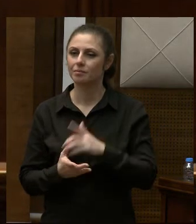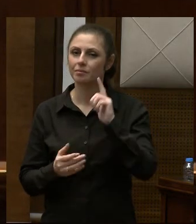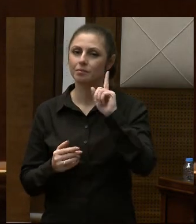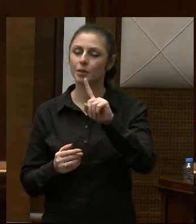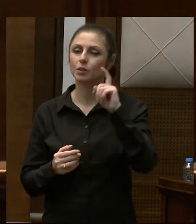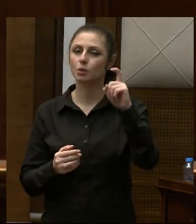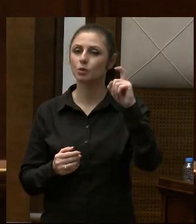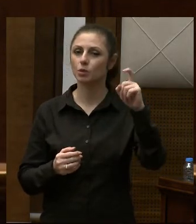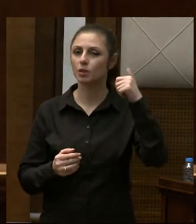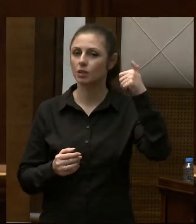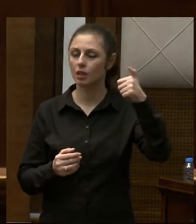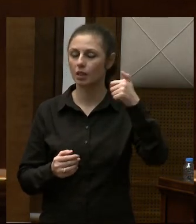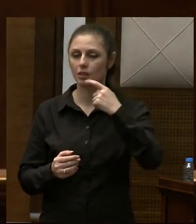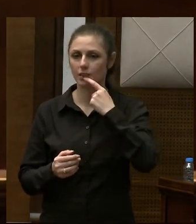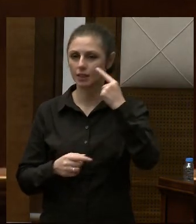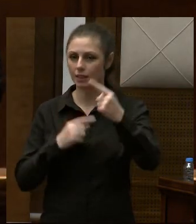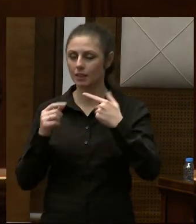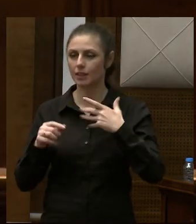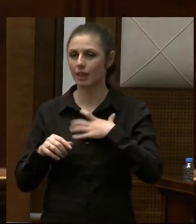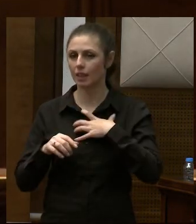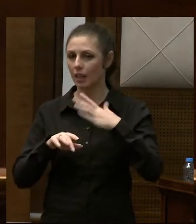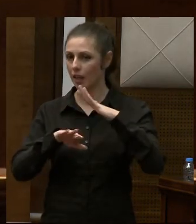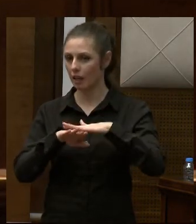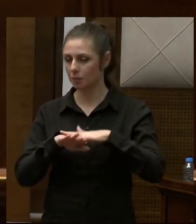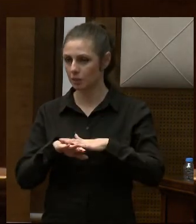arkadaşlar, 1996 yılında kendi elimizle